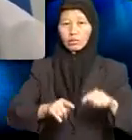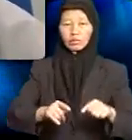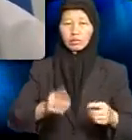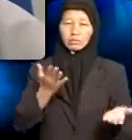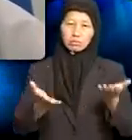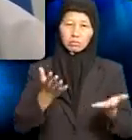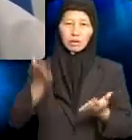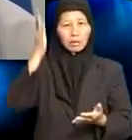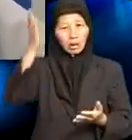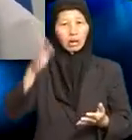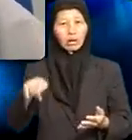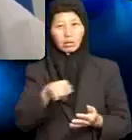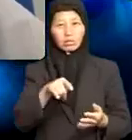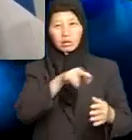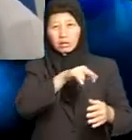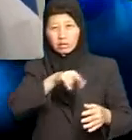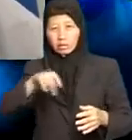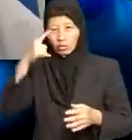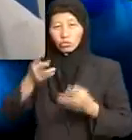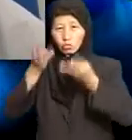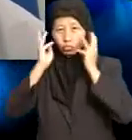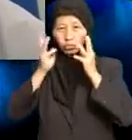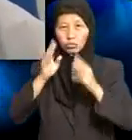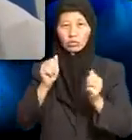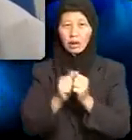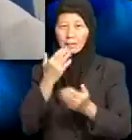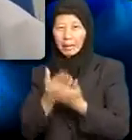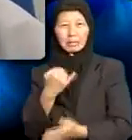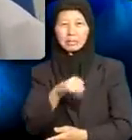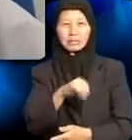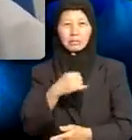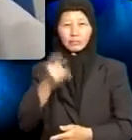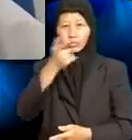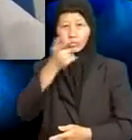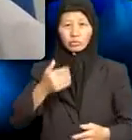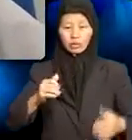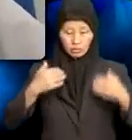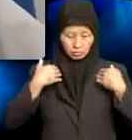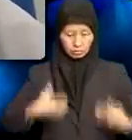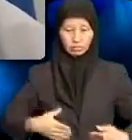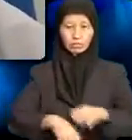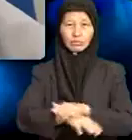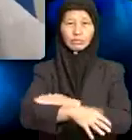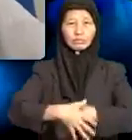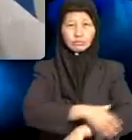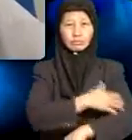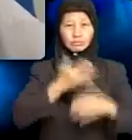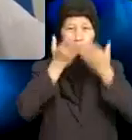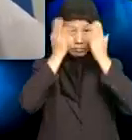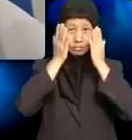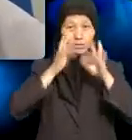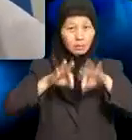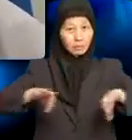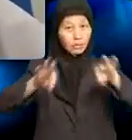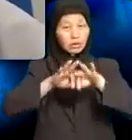mempengaruhi pergerakan dia untuk berwuduk dengan sempurna. Kerana biasanya anggota-anggota wuduk ini melibatkan, kita tahu, anggota-anggota utama dalam